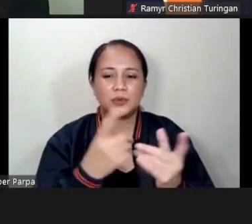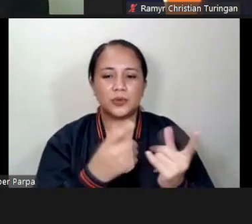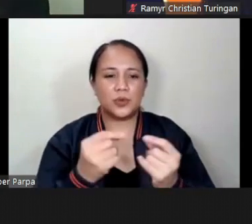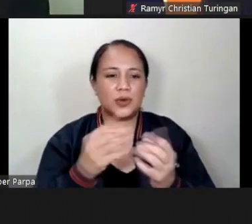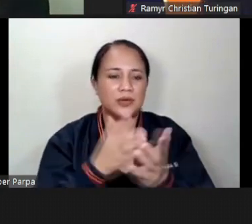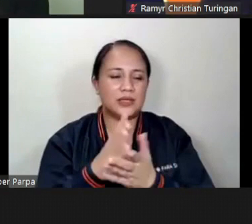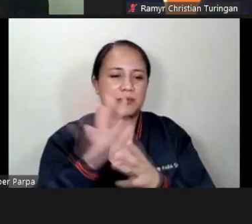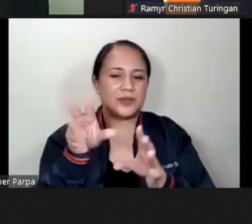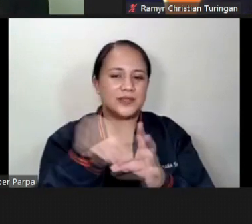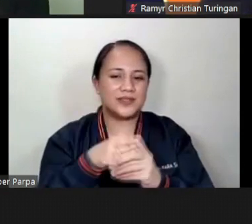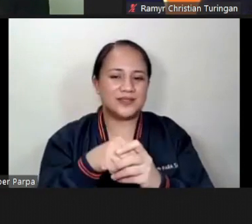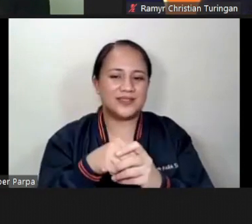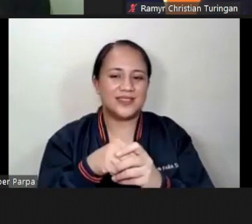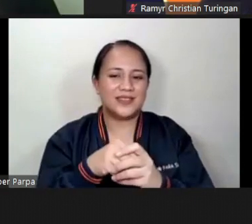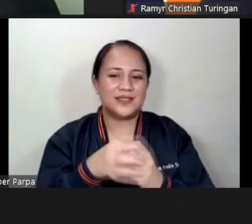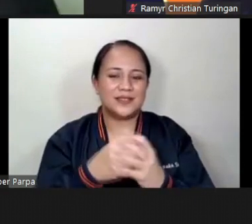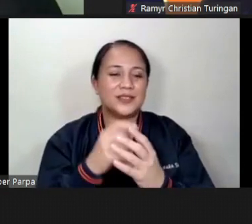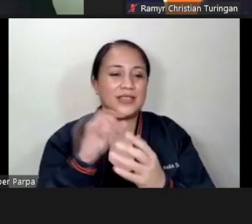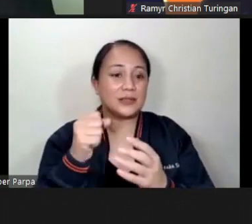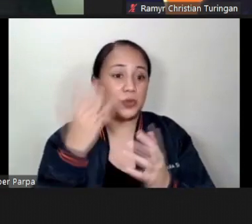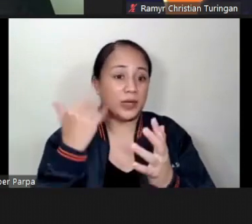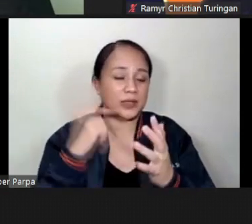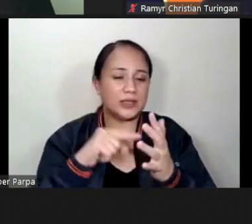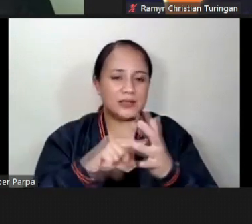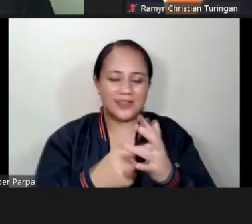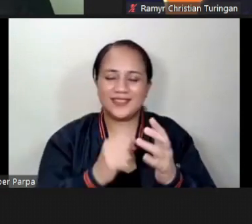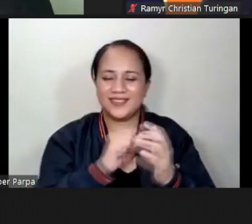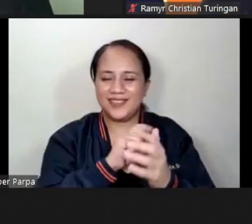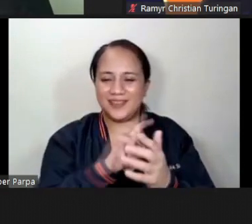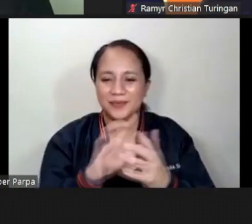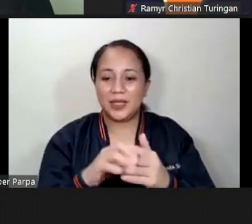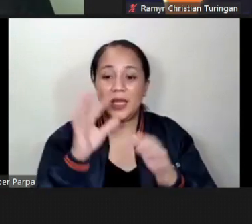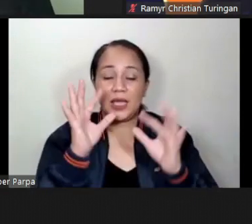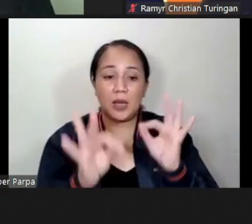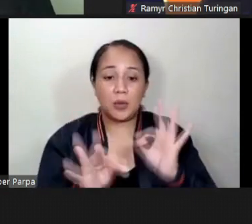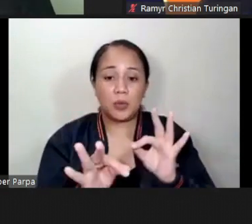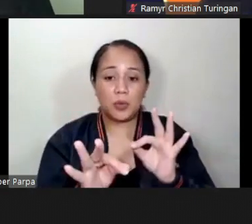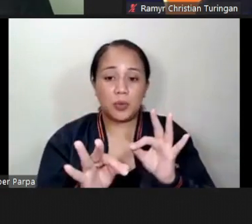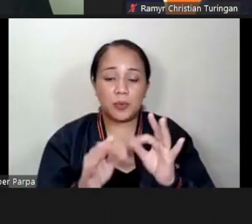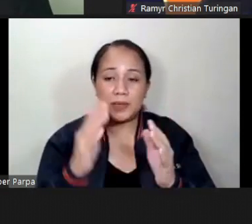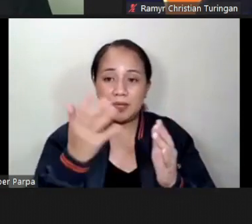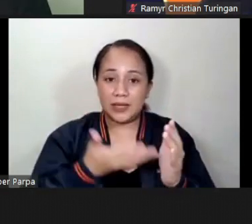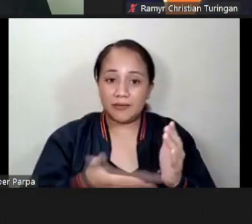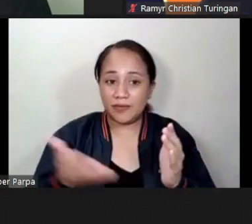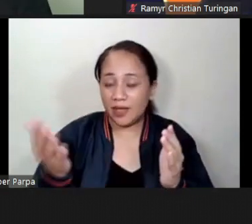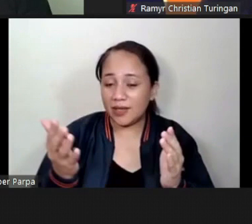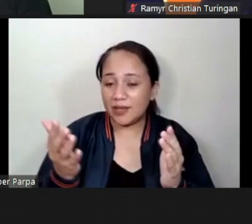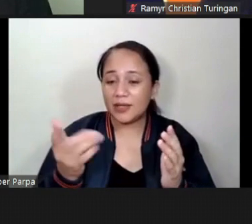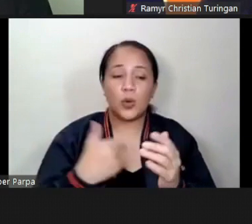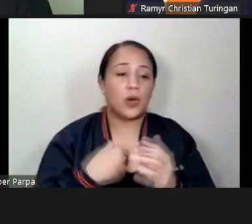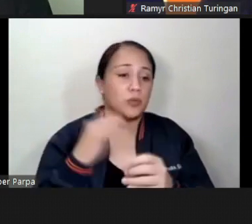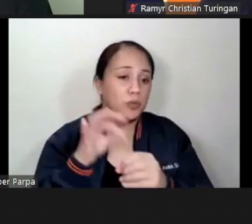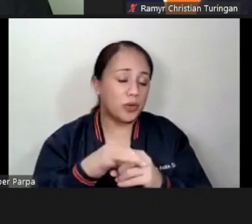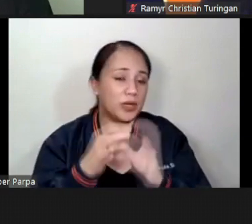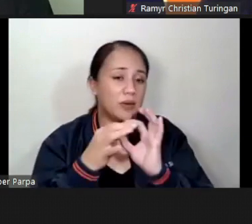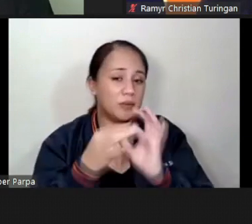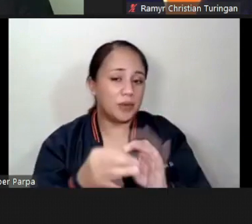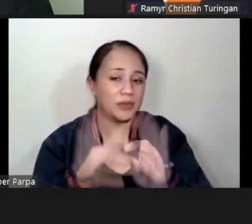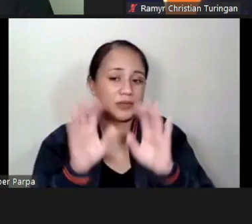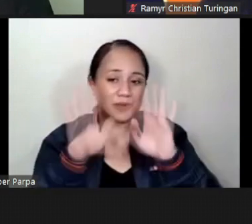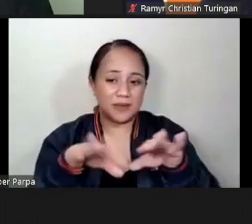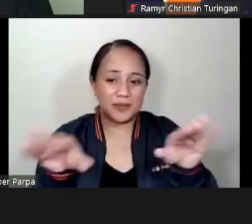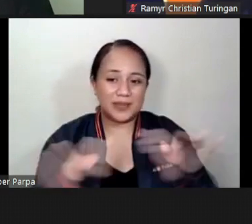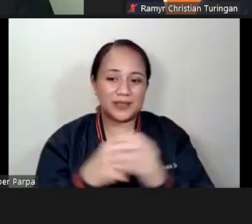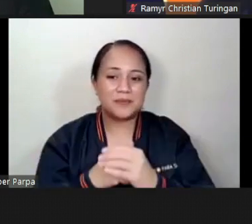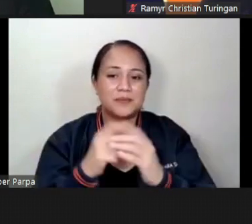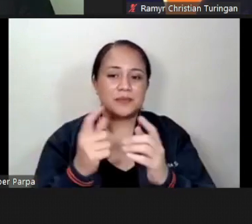in participation po. Total doon naman nagsisimula ang lahat. Pag may nag-invite or pag may mga programa na tungkol sa mga bata,